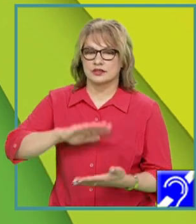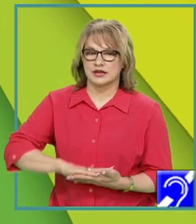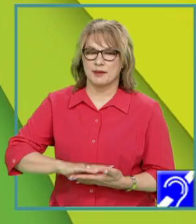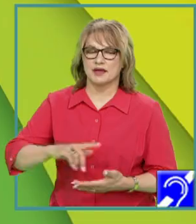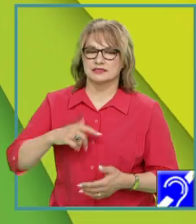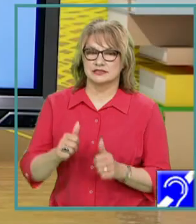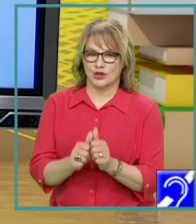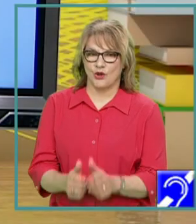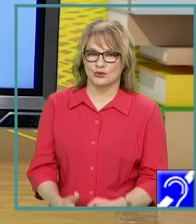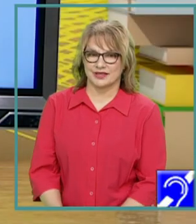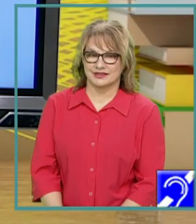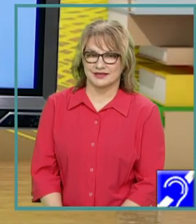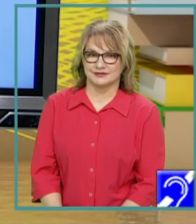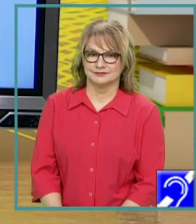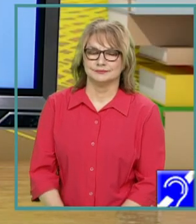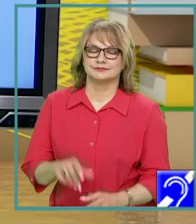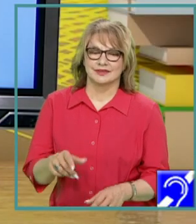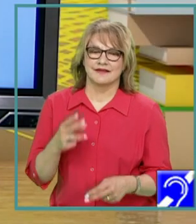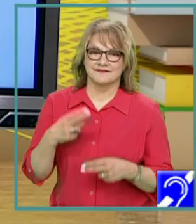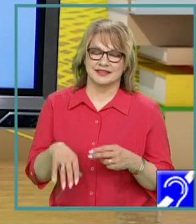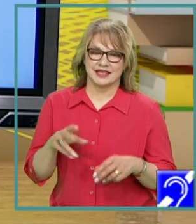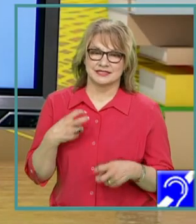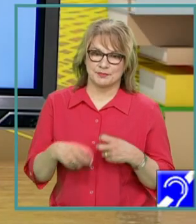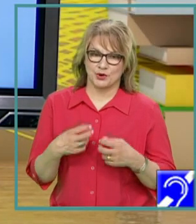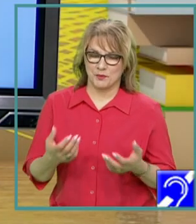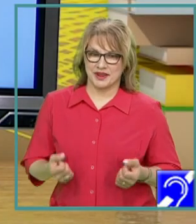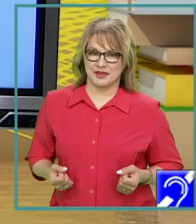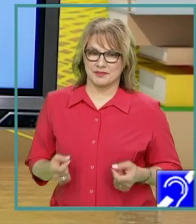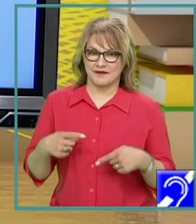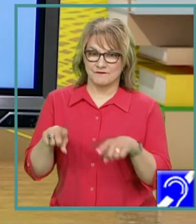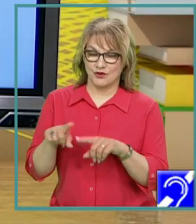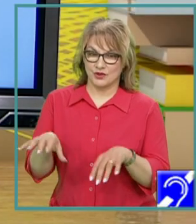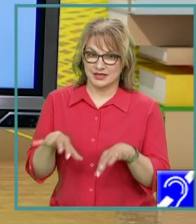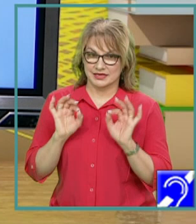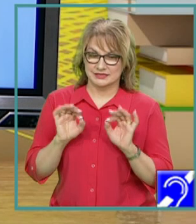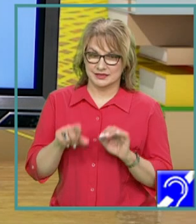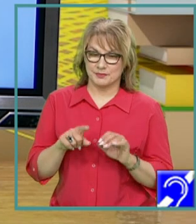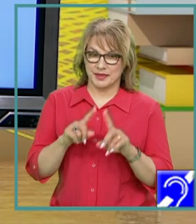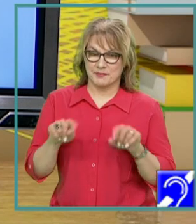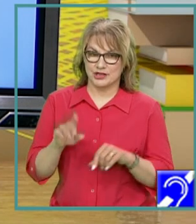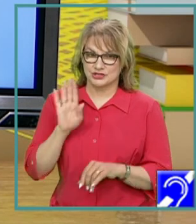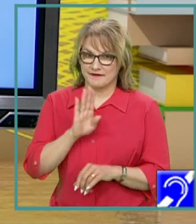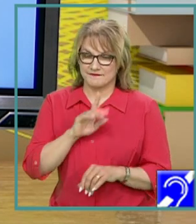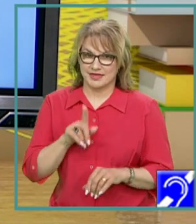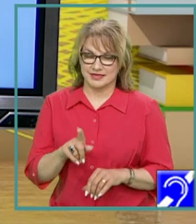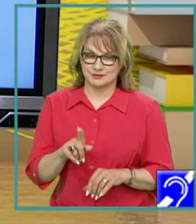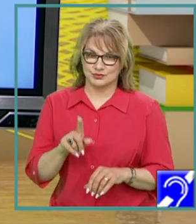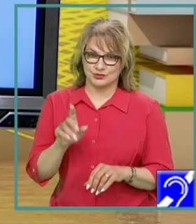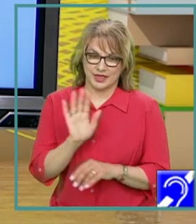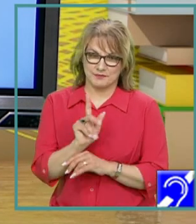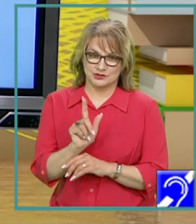congruente în final avem o temă pe care o veți găsi pe pagina de Facebook a emisiunii